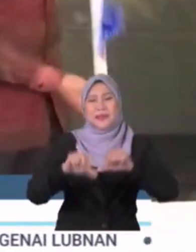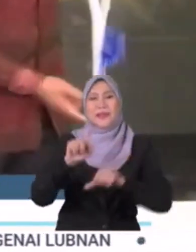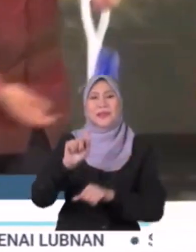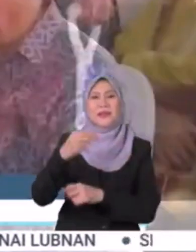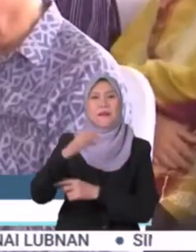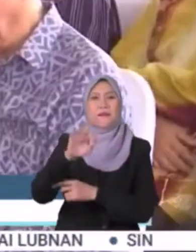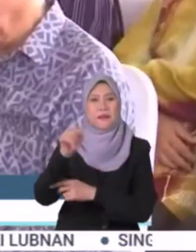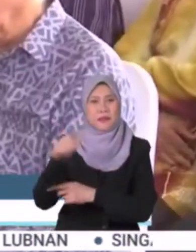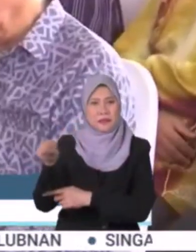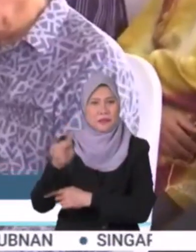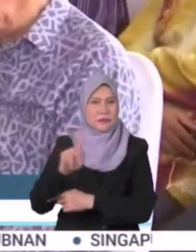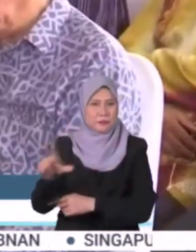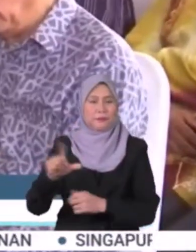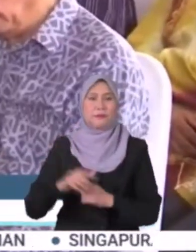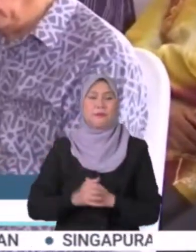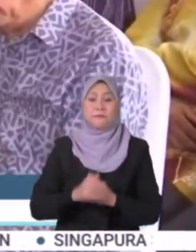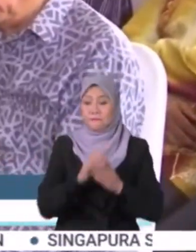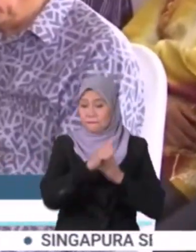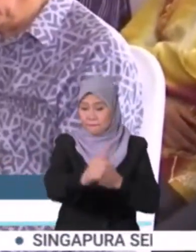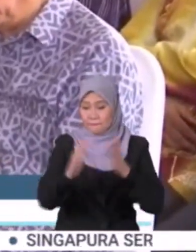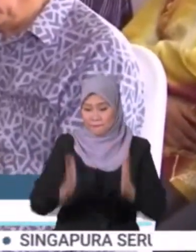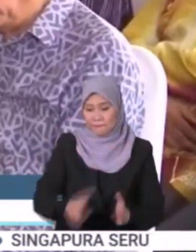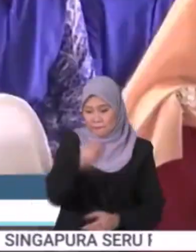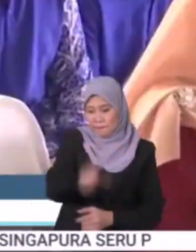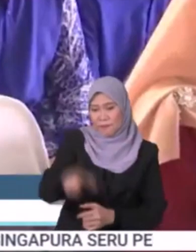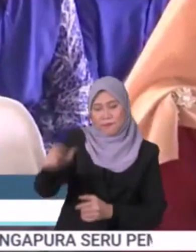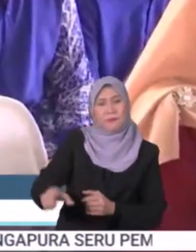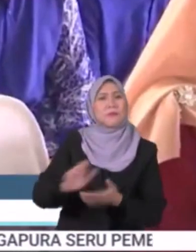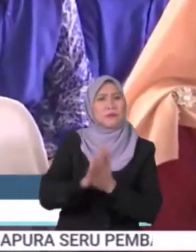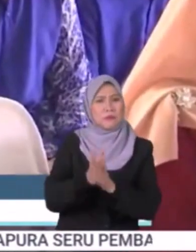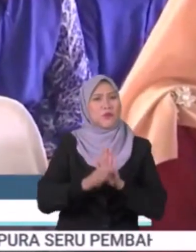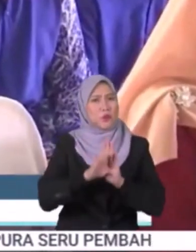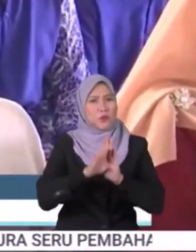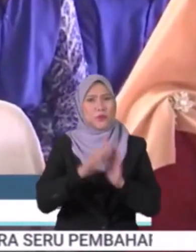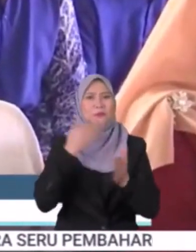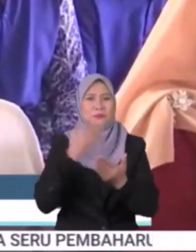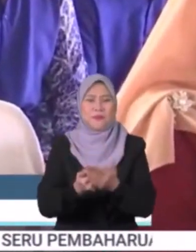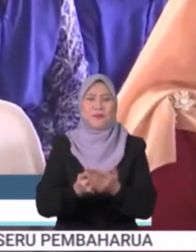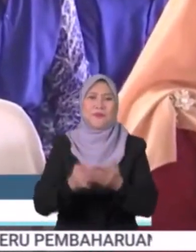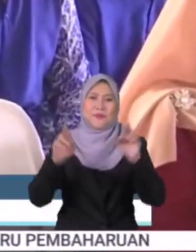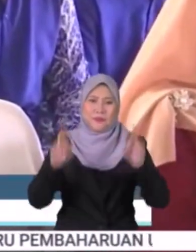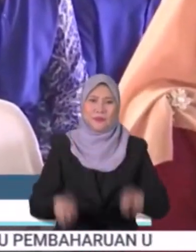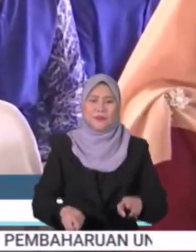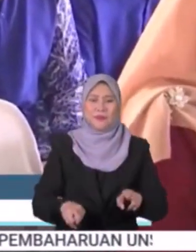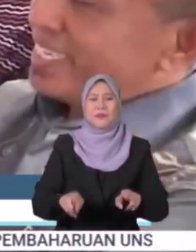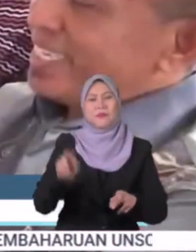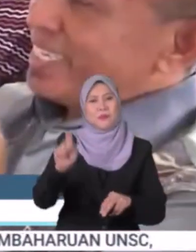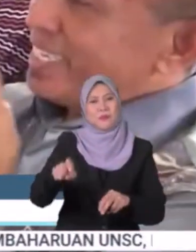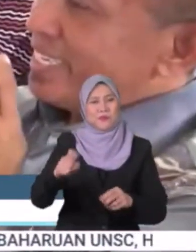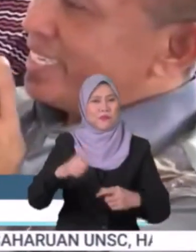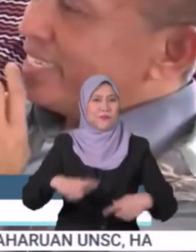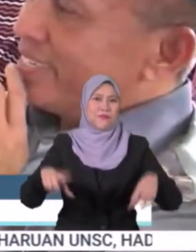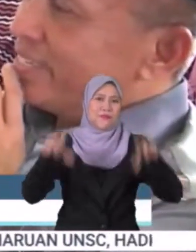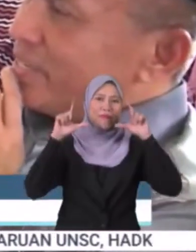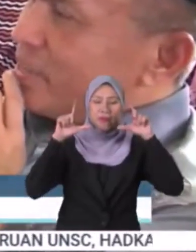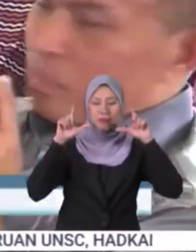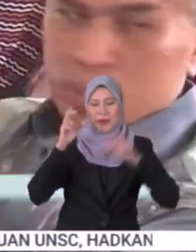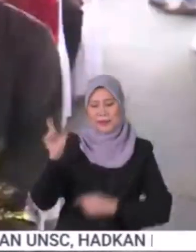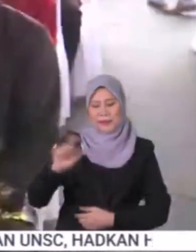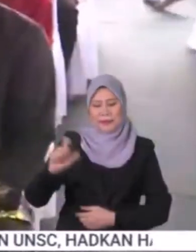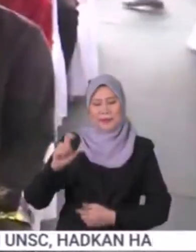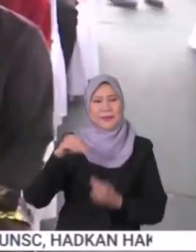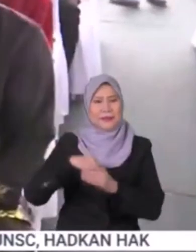Negara. Beliau menegaskan setiap pemimpin seharusnya memberi contoh yang baik kepada rakyat bagi mengangkat darjat Islam dalam